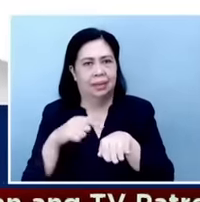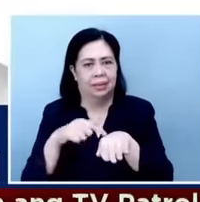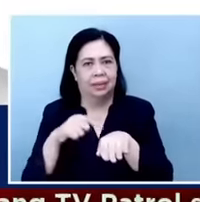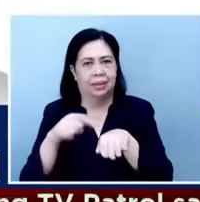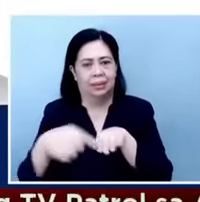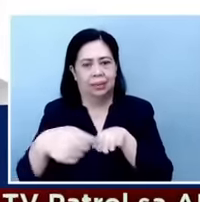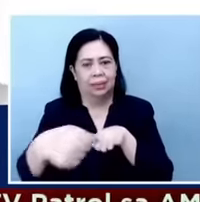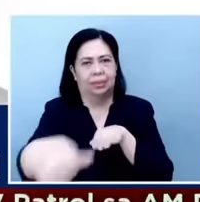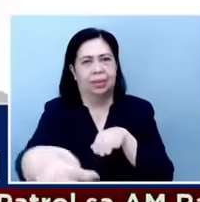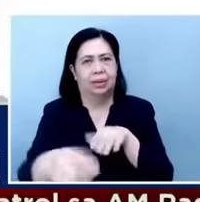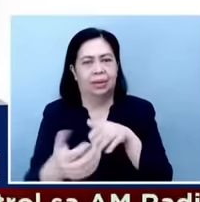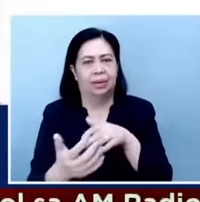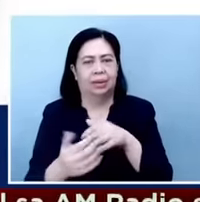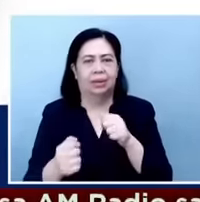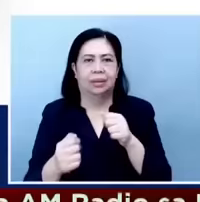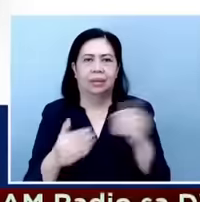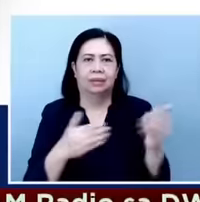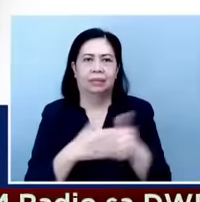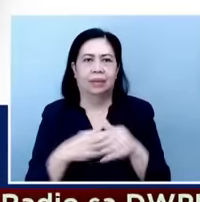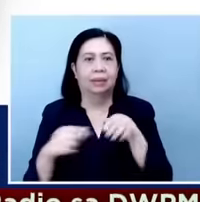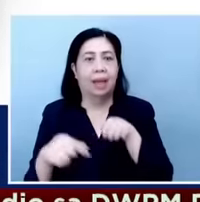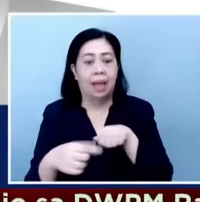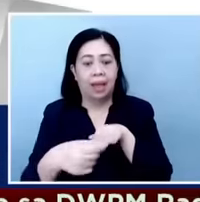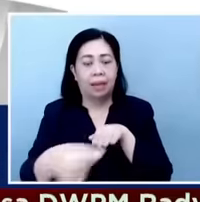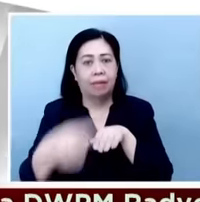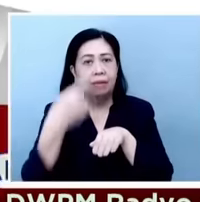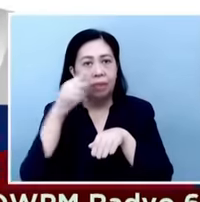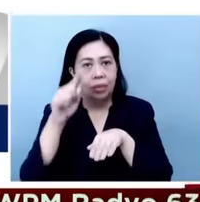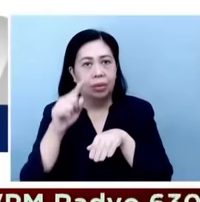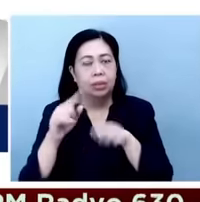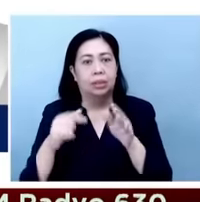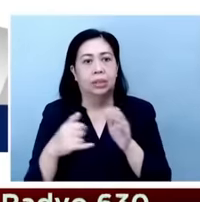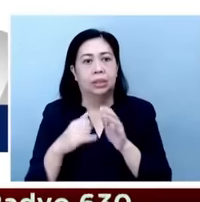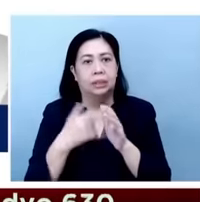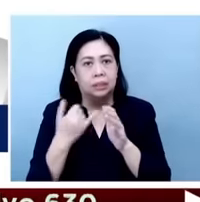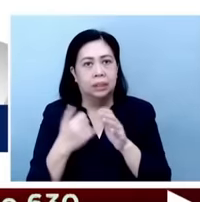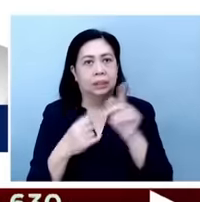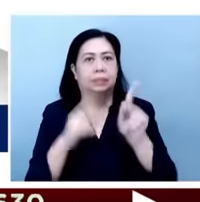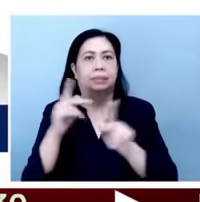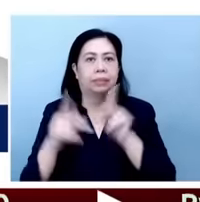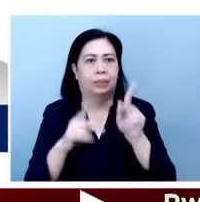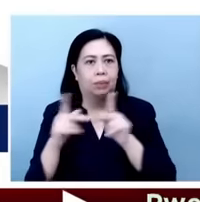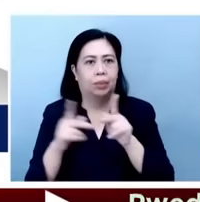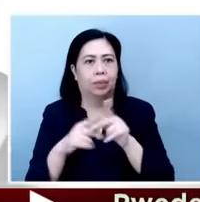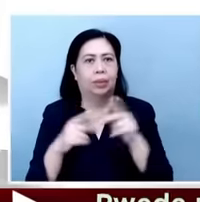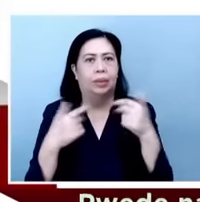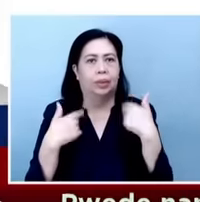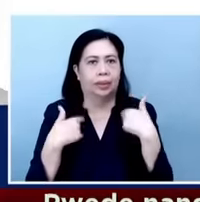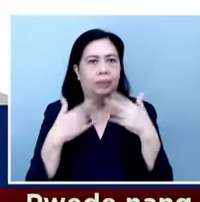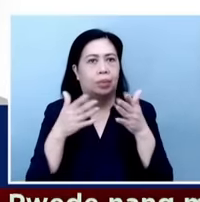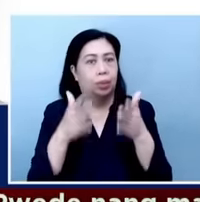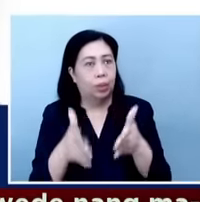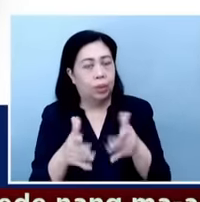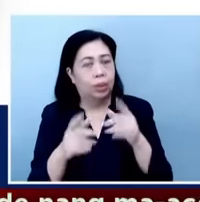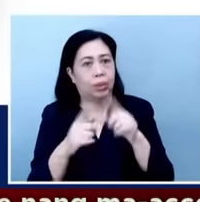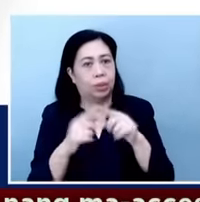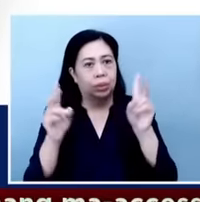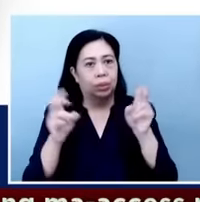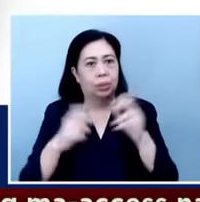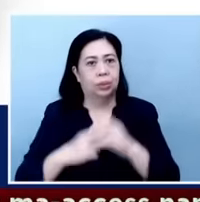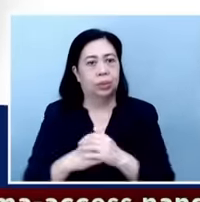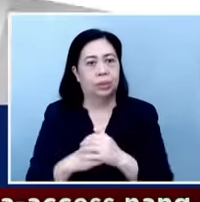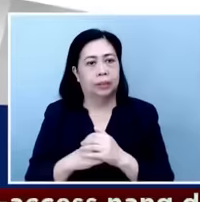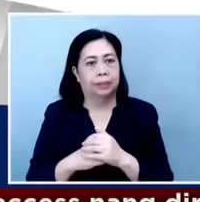lubid. Ang lubid ho ay nandiyan para ho sa ating mga deboto na may pamamaraan pa rin sila ng tinatawag ho